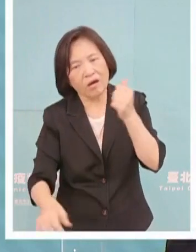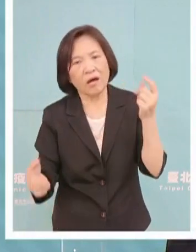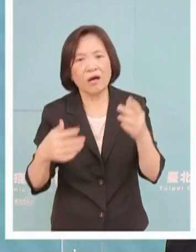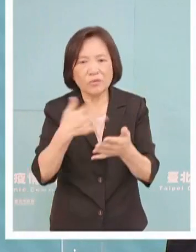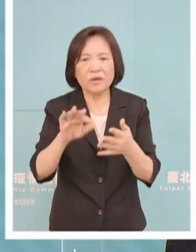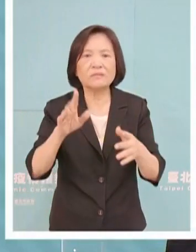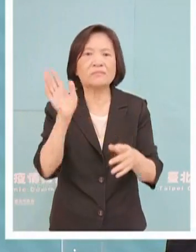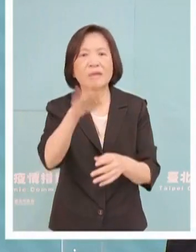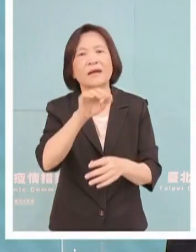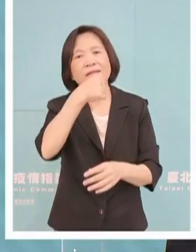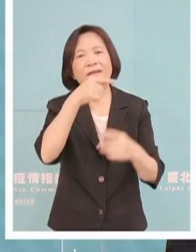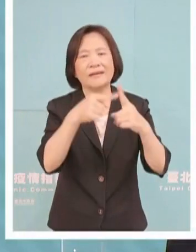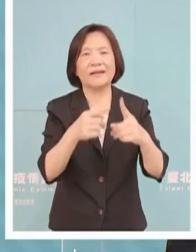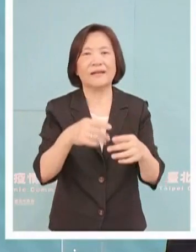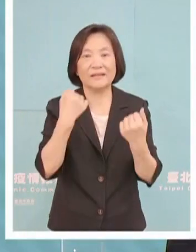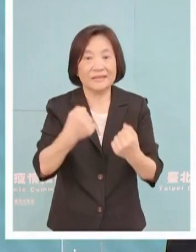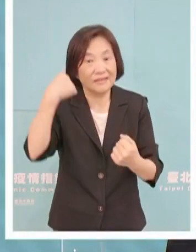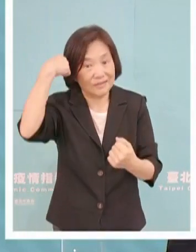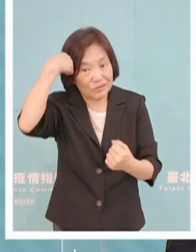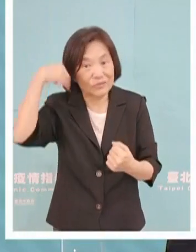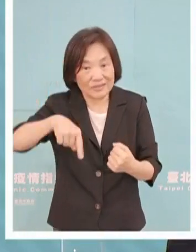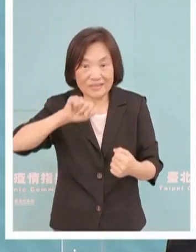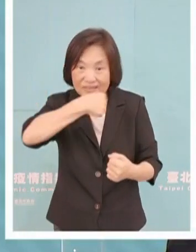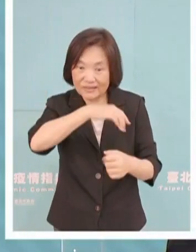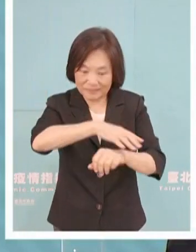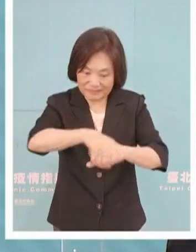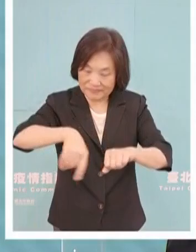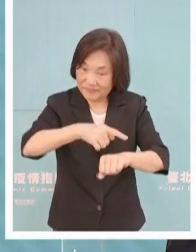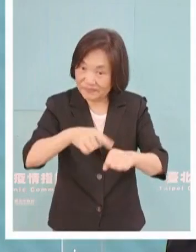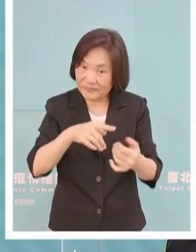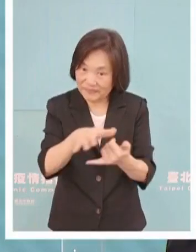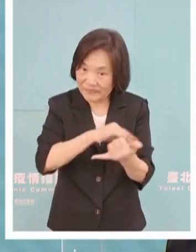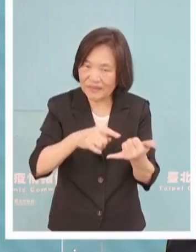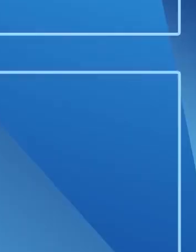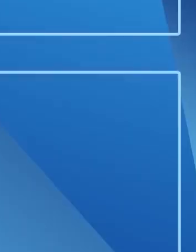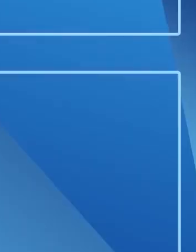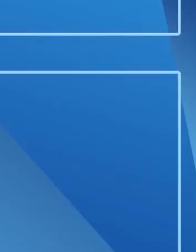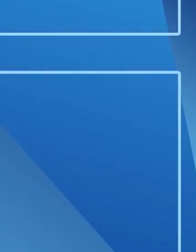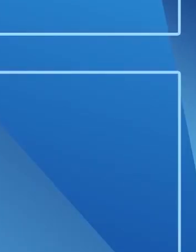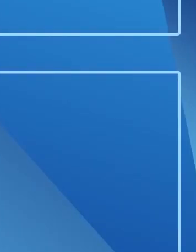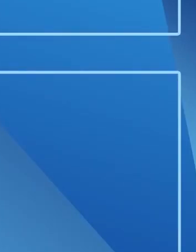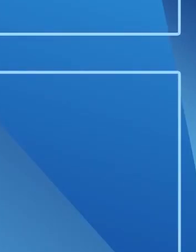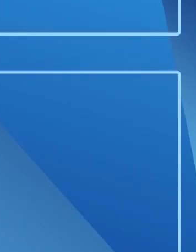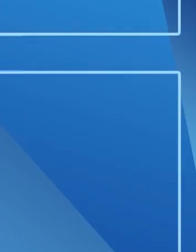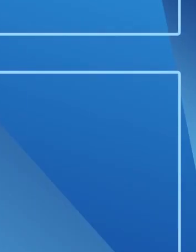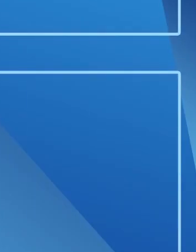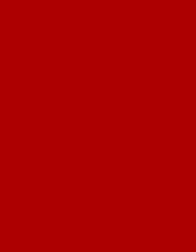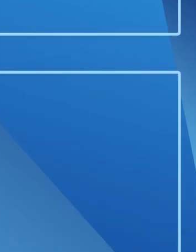的啦，所以住在台湾岛上认同台湾就是台湾人。